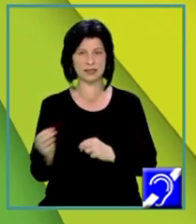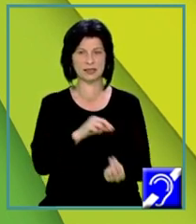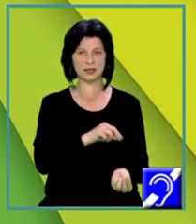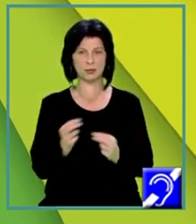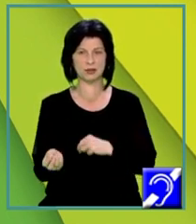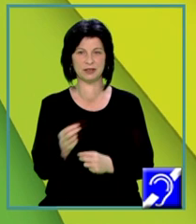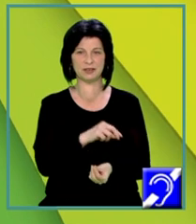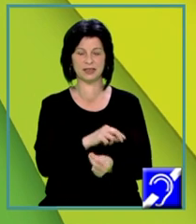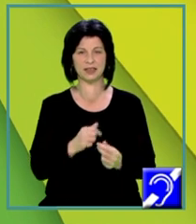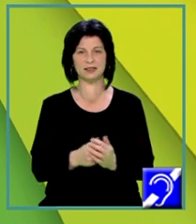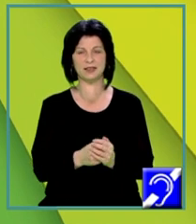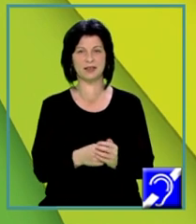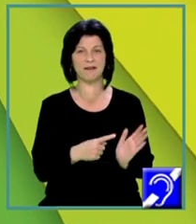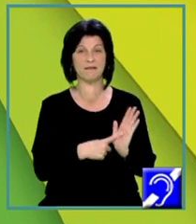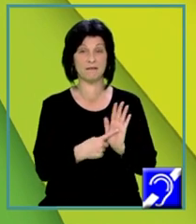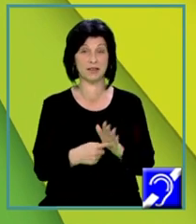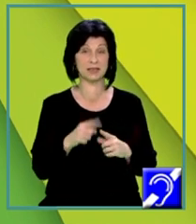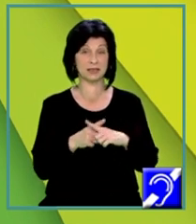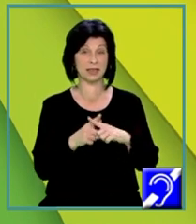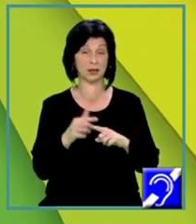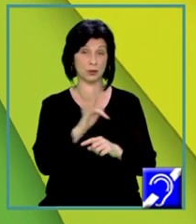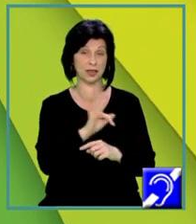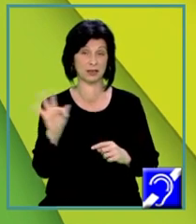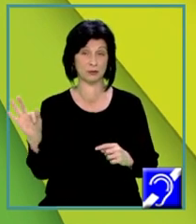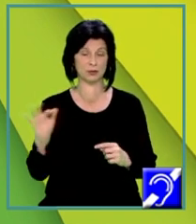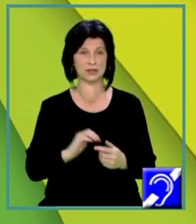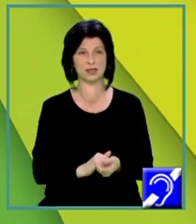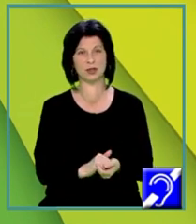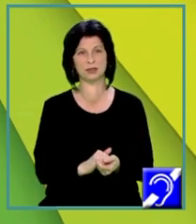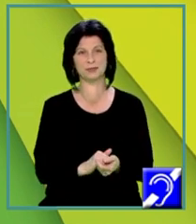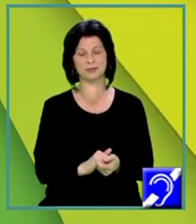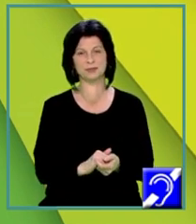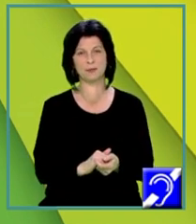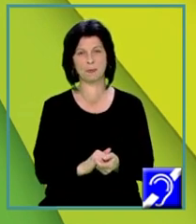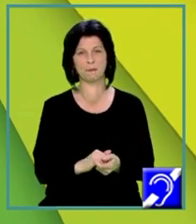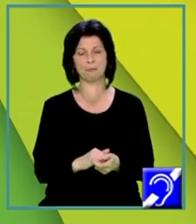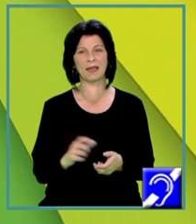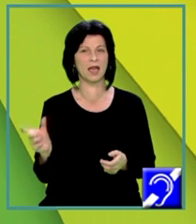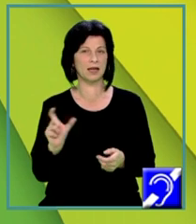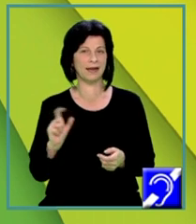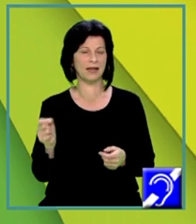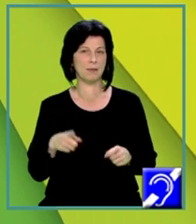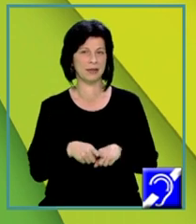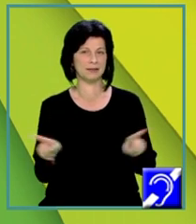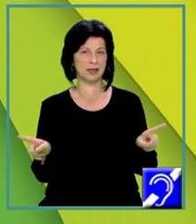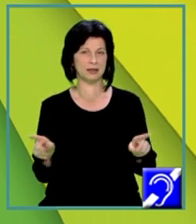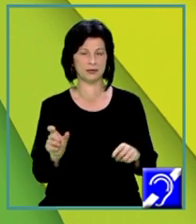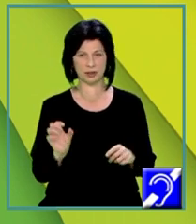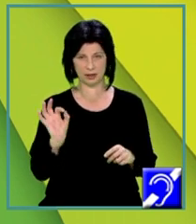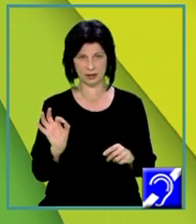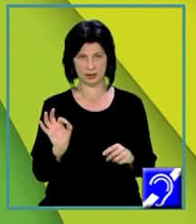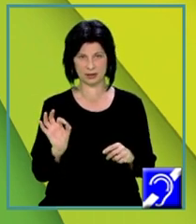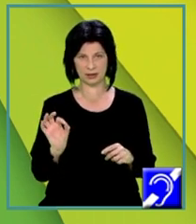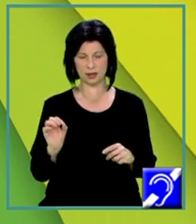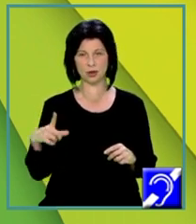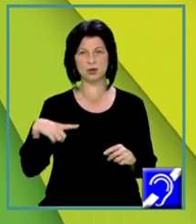lor față de adunare a funcțiilor mai departe elementele neutre sunt funcția o